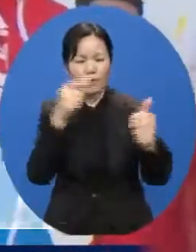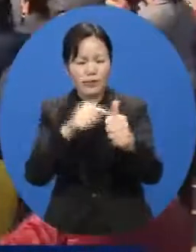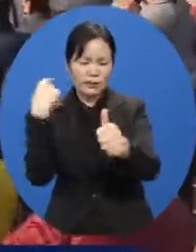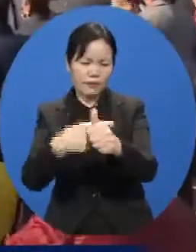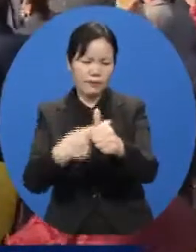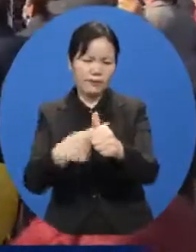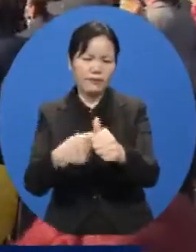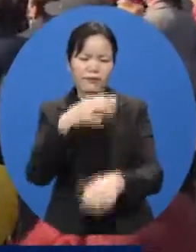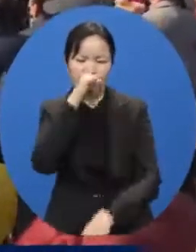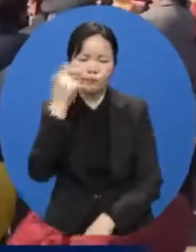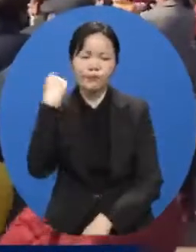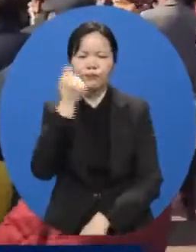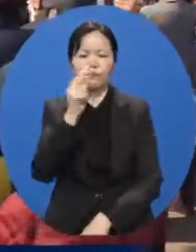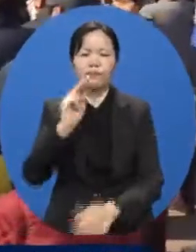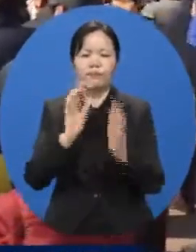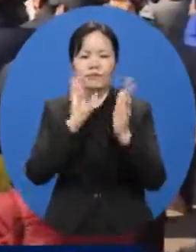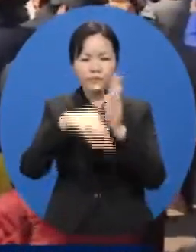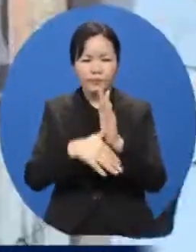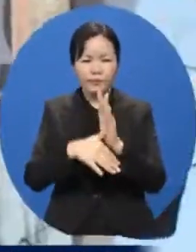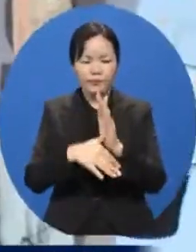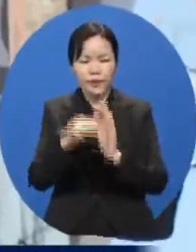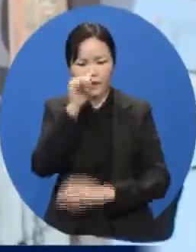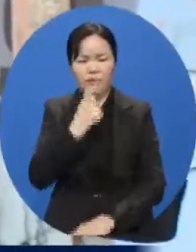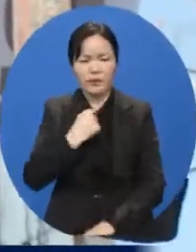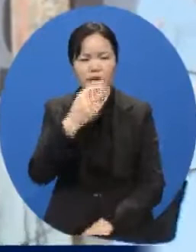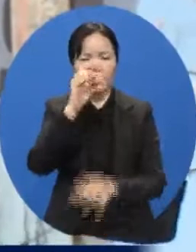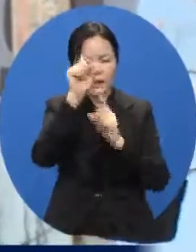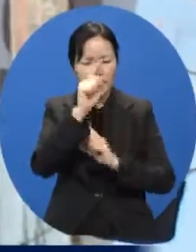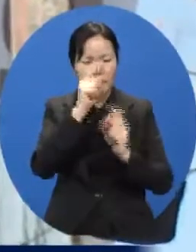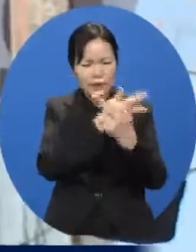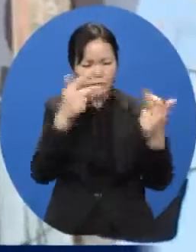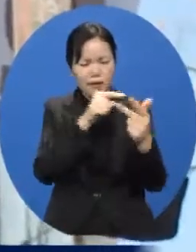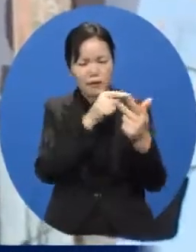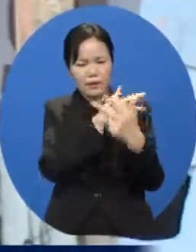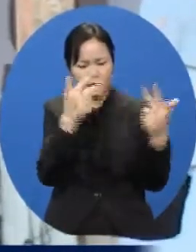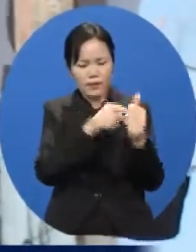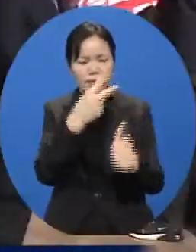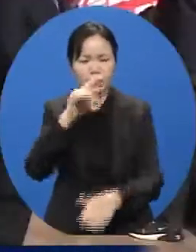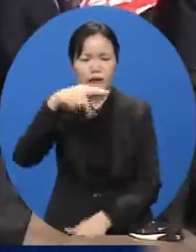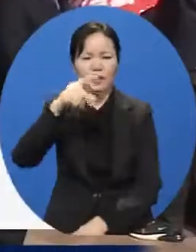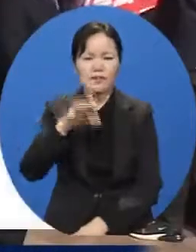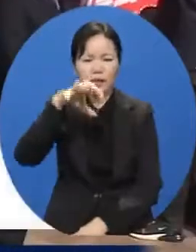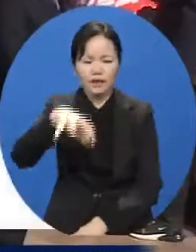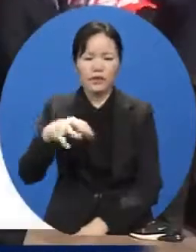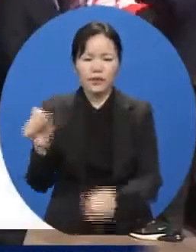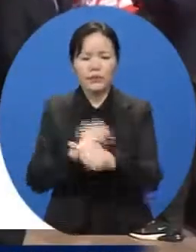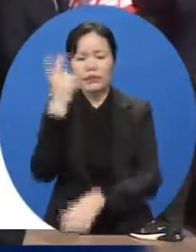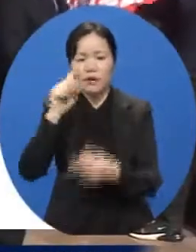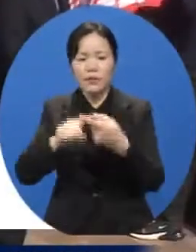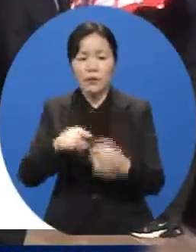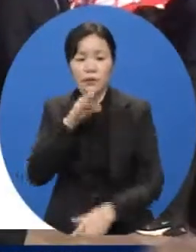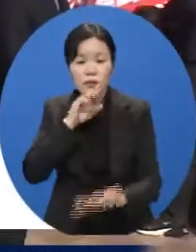가했습니다. 어제 TV 토론에서 나온 이재명 후보의 대장동 특검 주장에 대해선 진상만 밝히면 대찬성이란